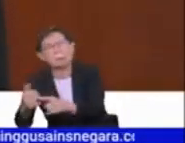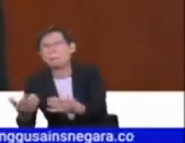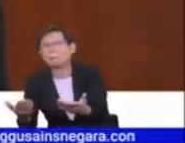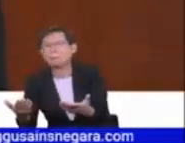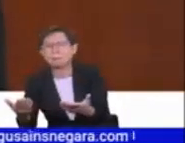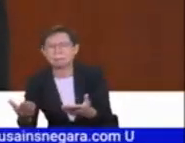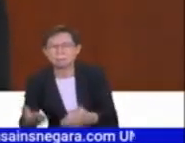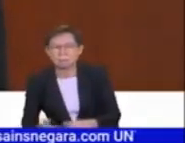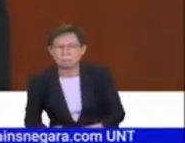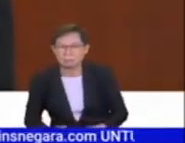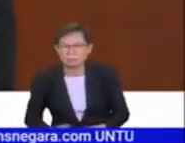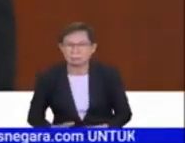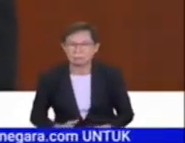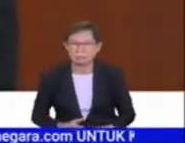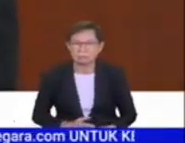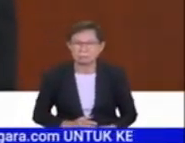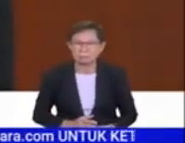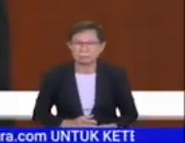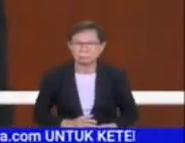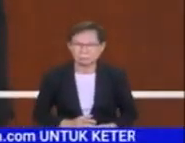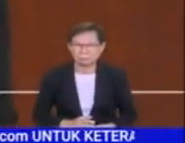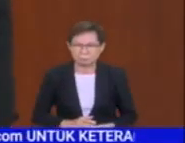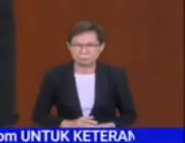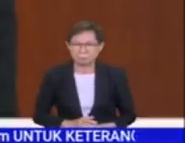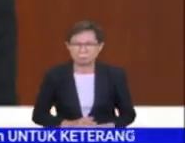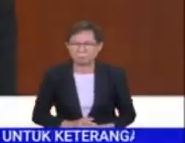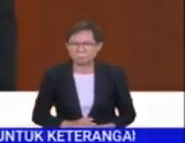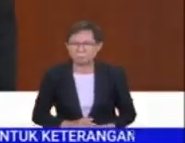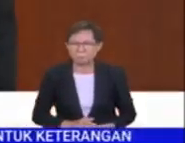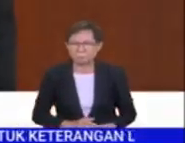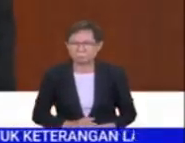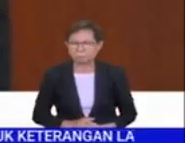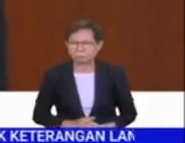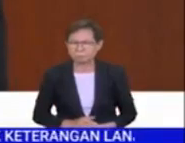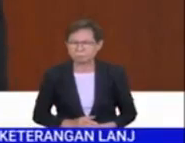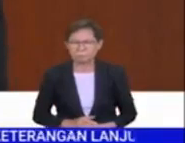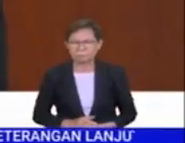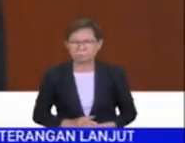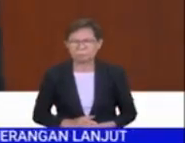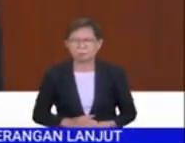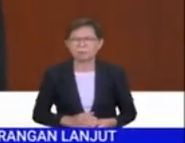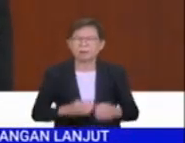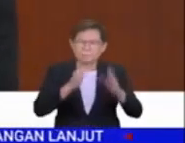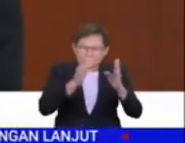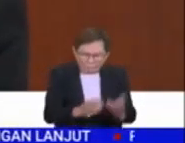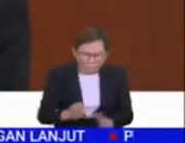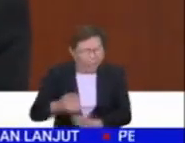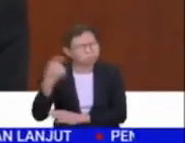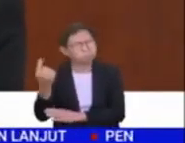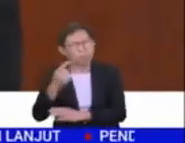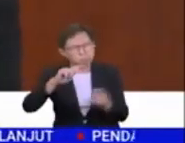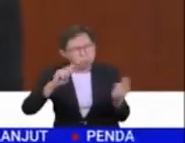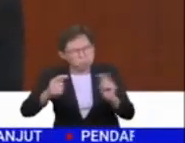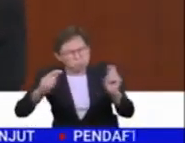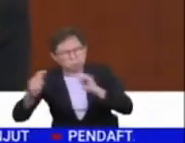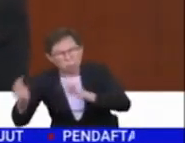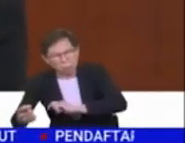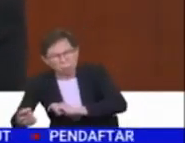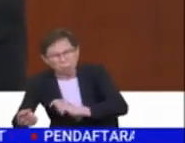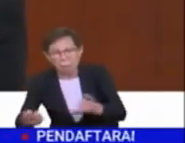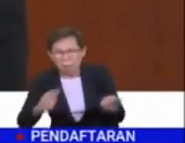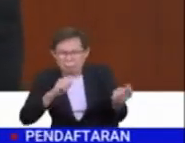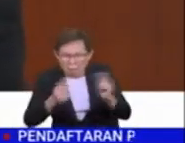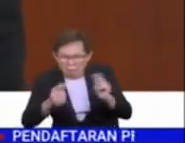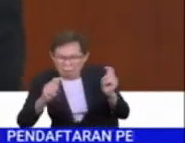Jenayah ini adalah dinamik. Dia akan sentiasa berubah. Modus operandi akan sentiasa berubah. Sekarang ini kita dah dengar kan? Goreng dan